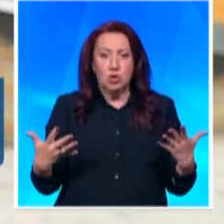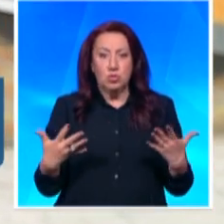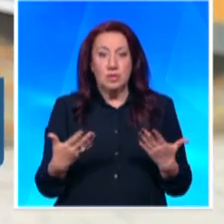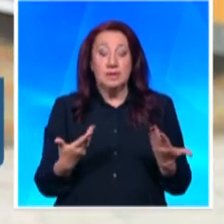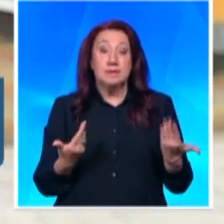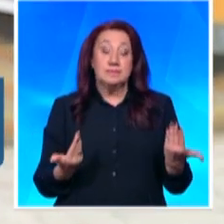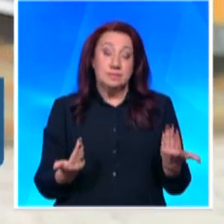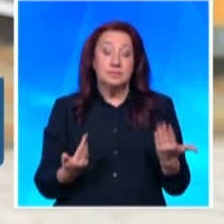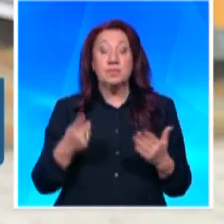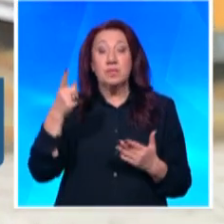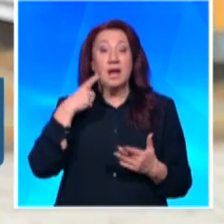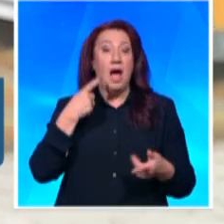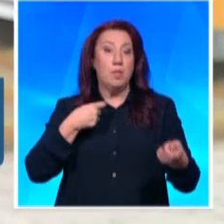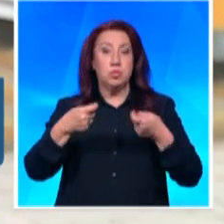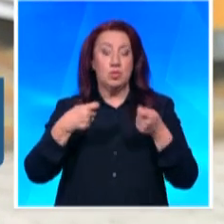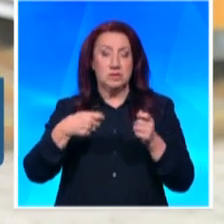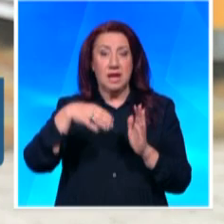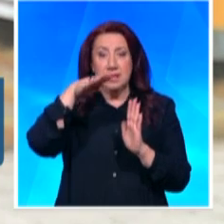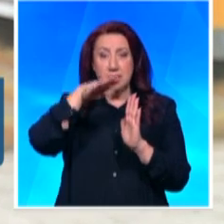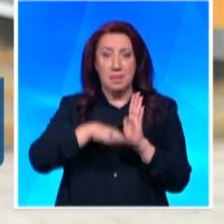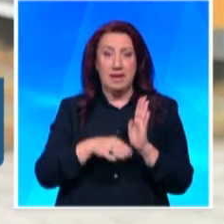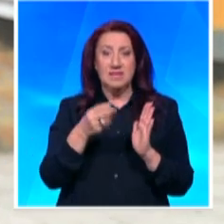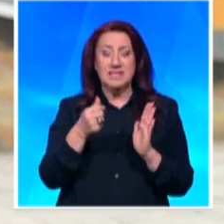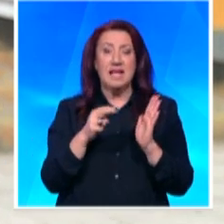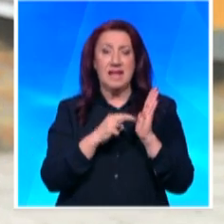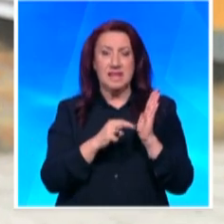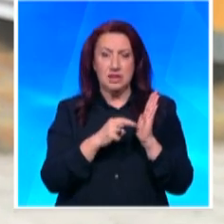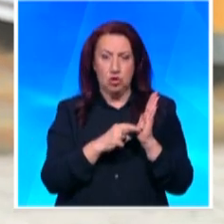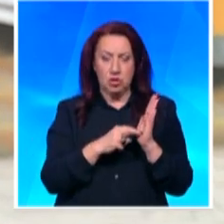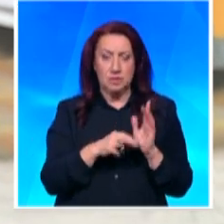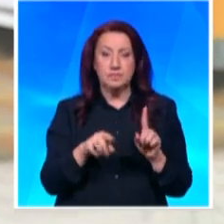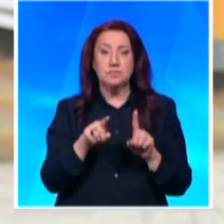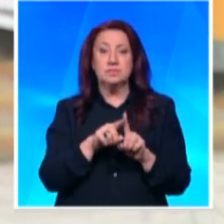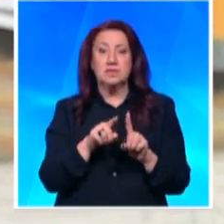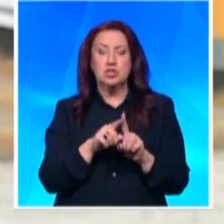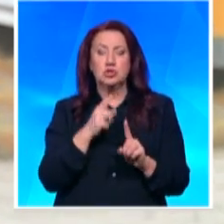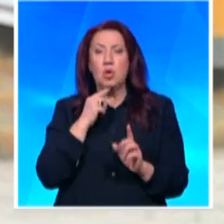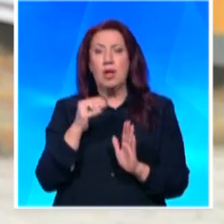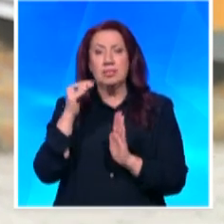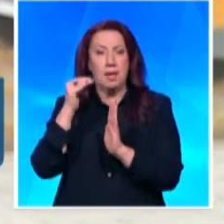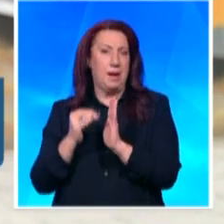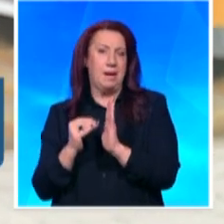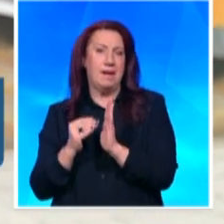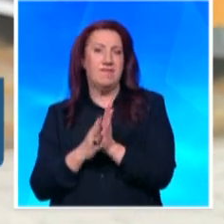на електроенергията на борсата, намалява постъплението от продажба на електроенергия на топлофикациите и от тук